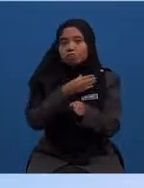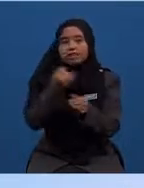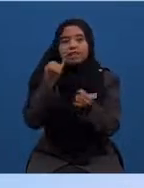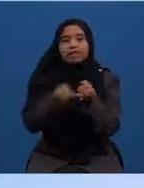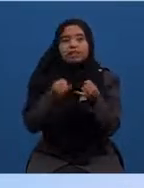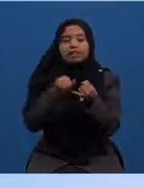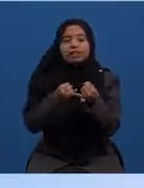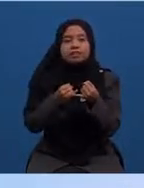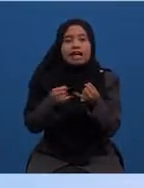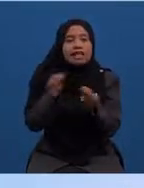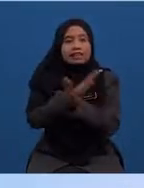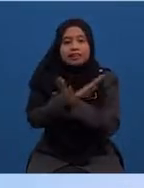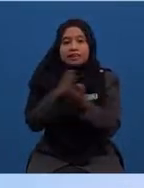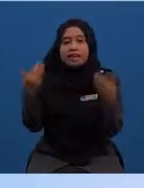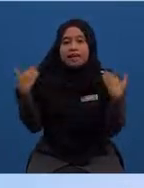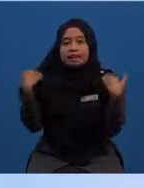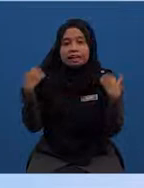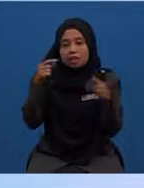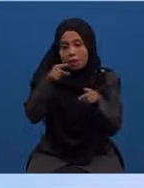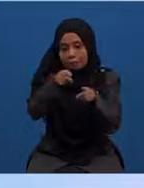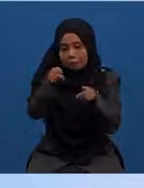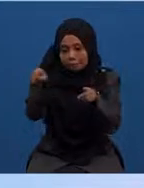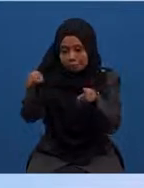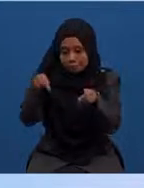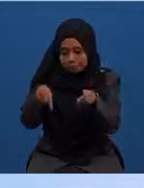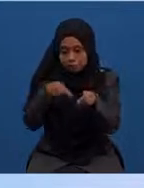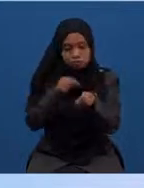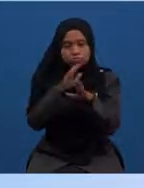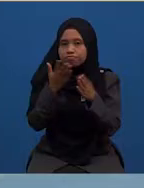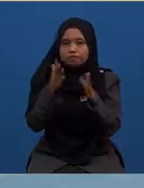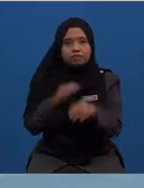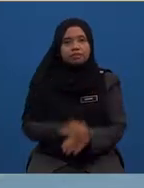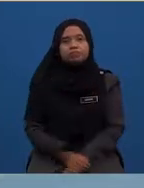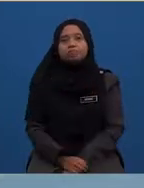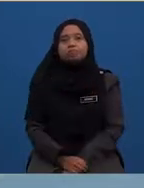sekali, ia tidak mempunyai sebarang penjuru.